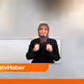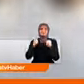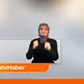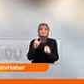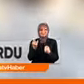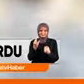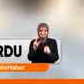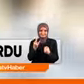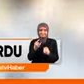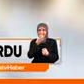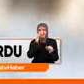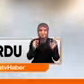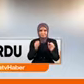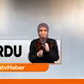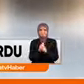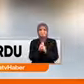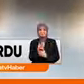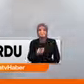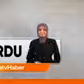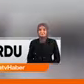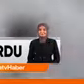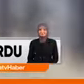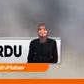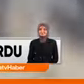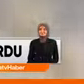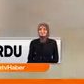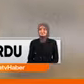şeker mi istiyorsun tamam güzel